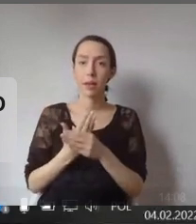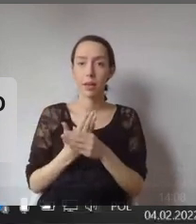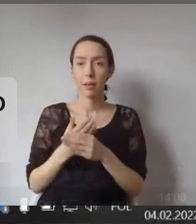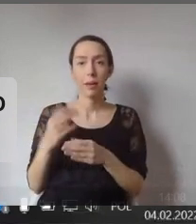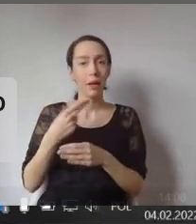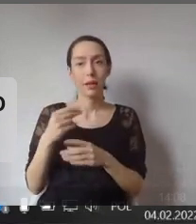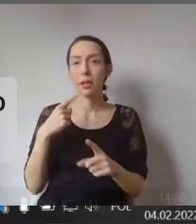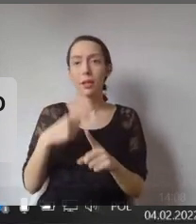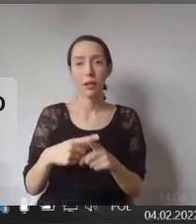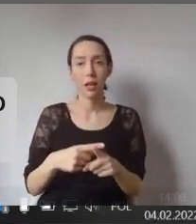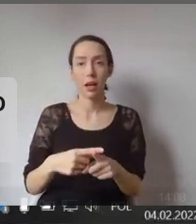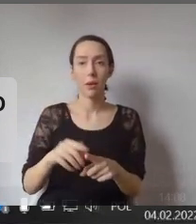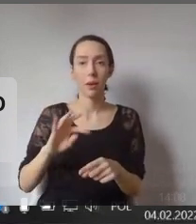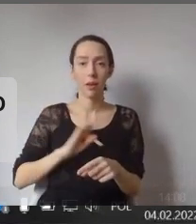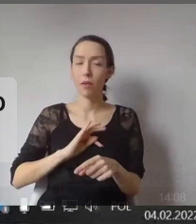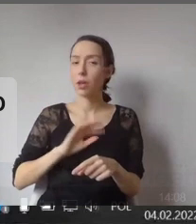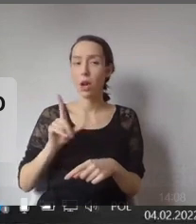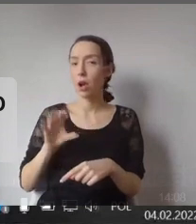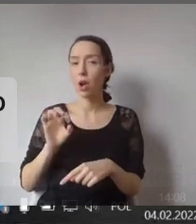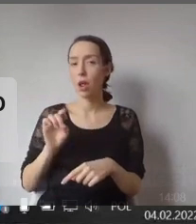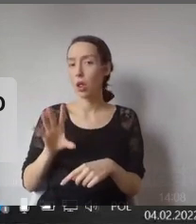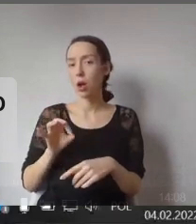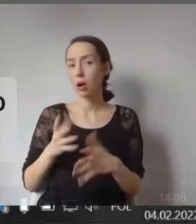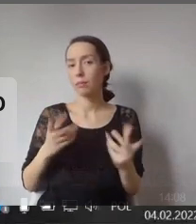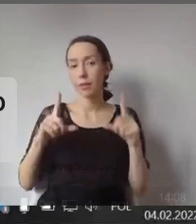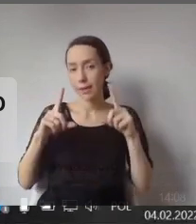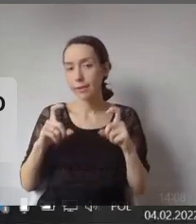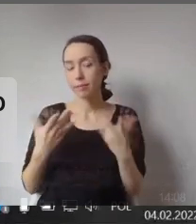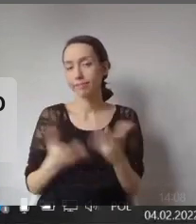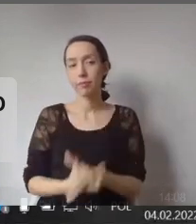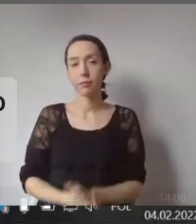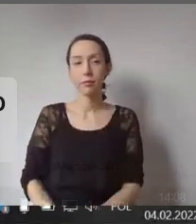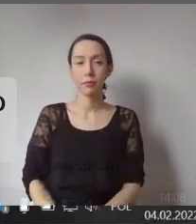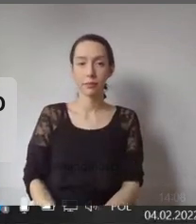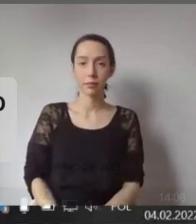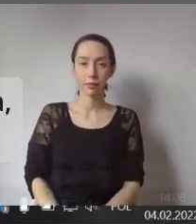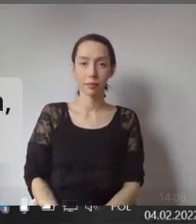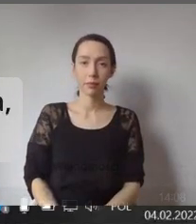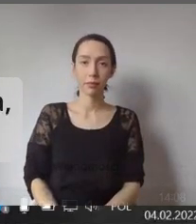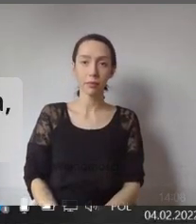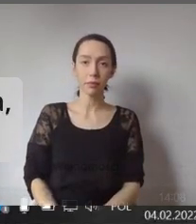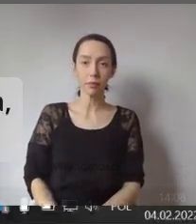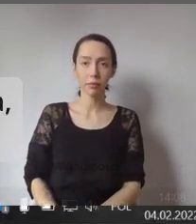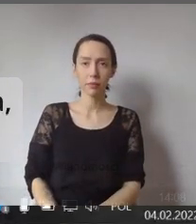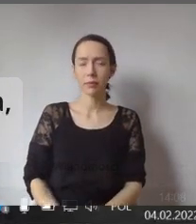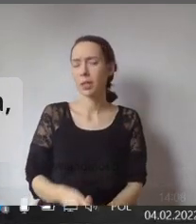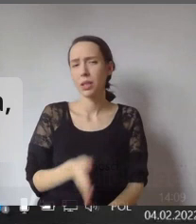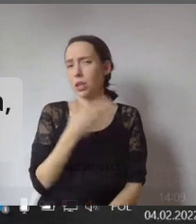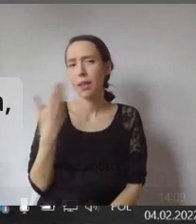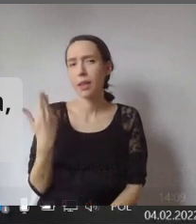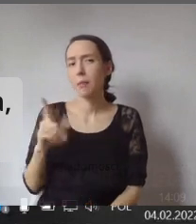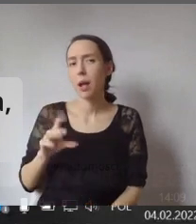dodała swojego logo na LinkedInie, bo powinno ono się w tym miejscu tutaj pojawić. Ale to, że nie ma logo, no